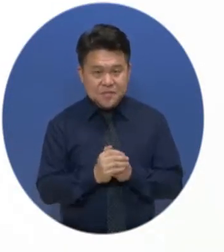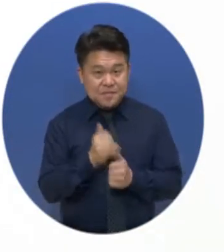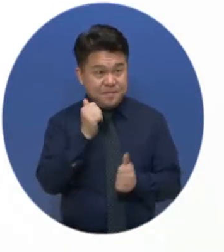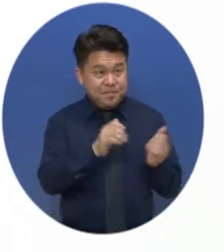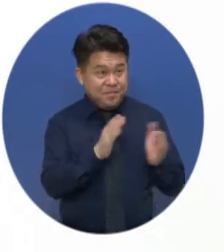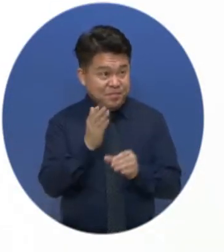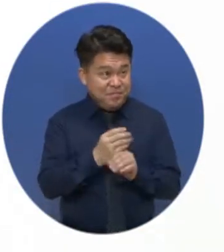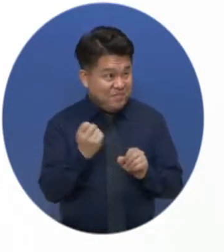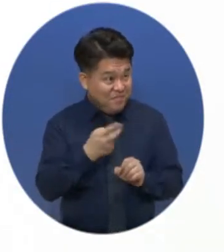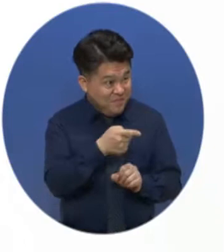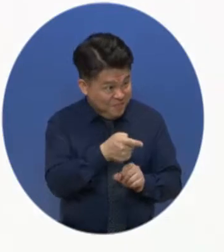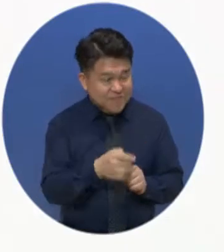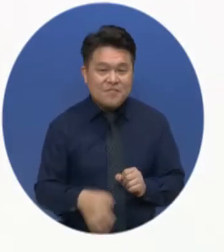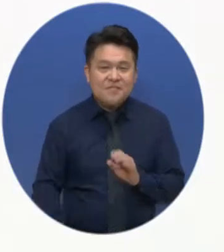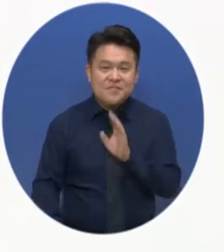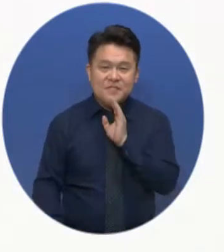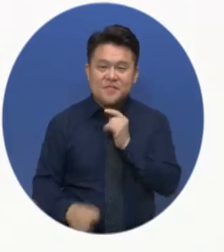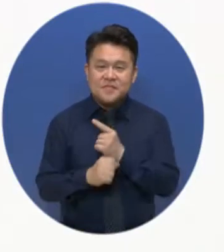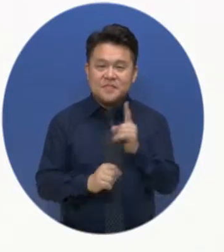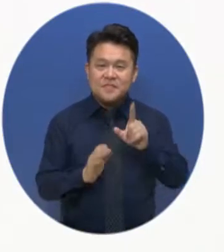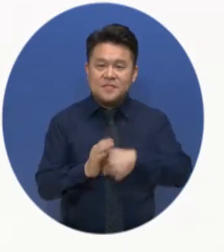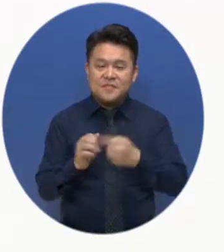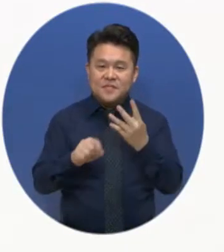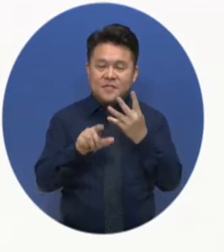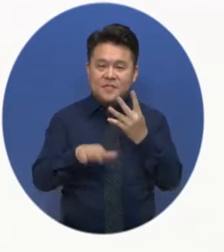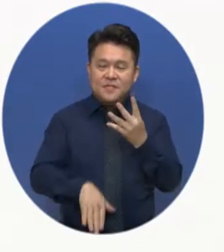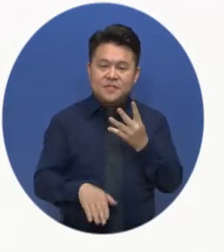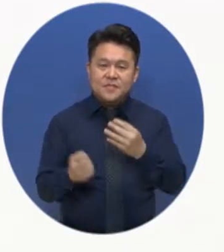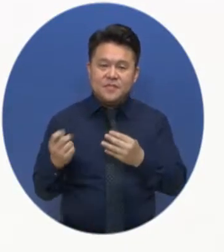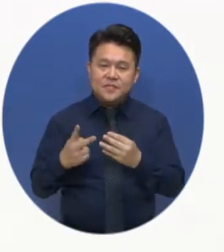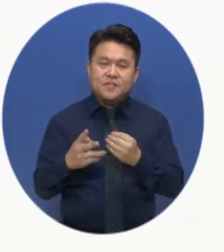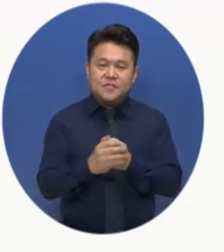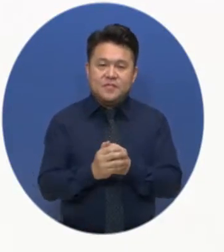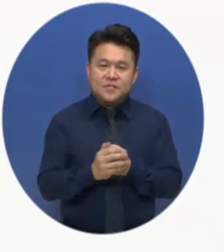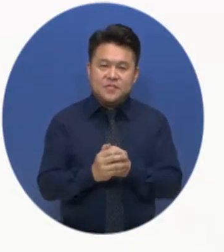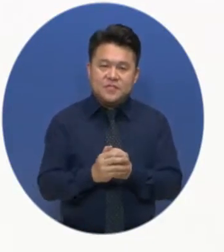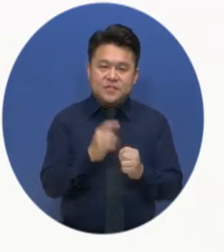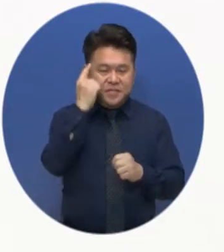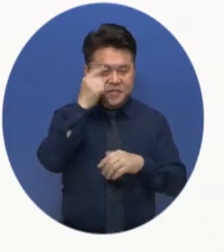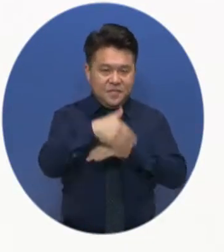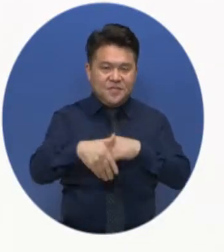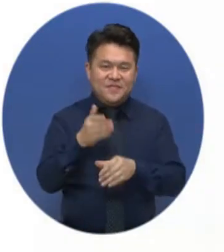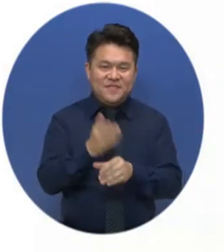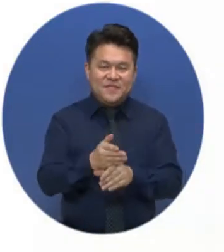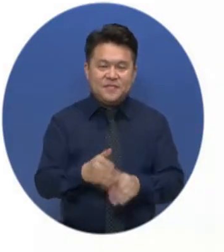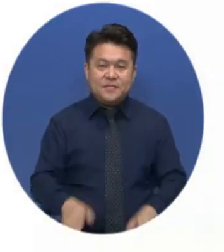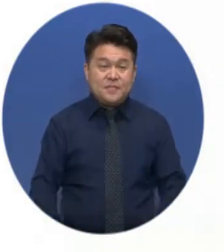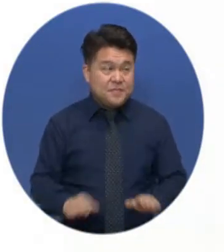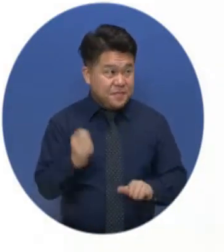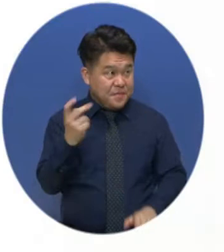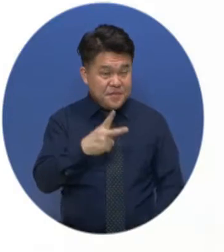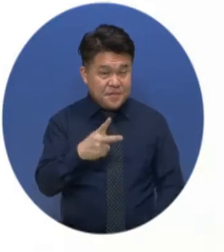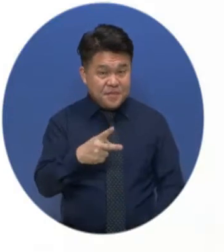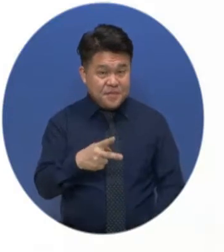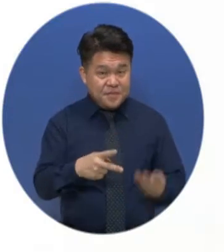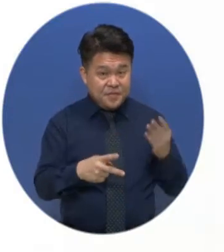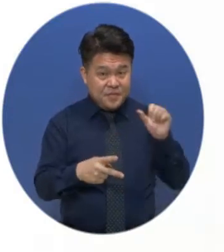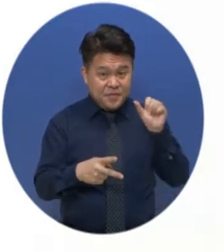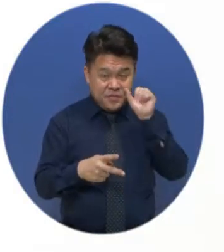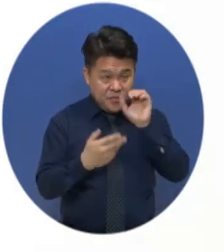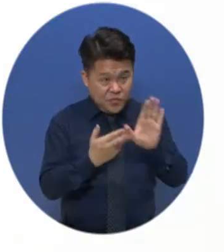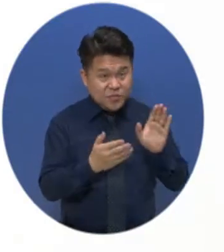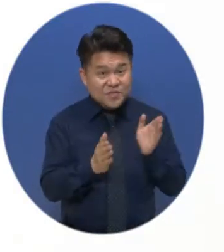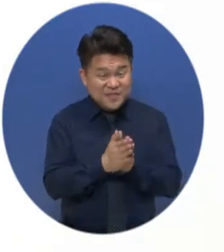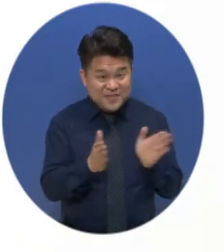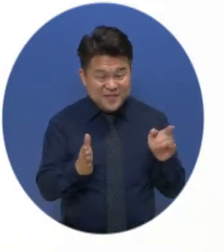대회를 또 준비하시고 계신 거네요. 내년에 이제 3월 말에서 5월 초로 이제 계획하고 있는데 네. 이번에도 한 4, 5개월이 남았는데